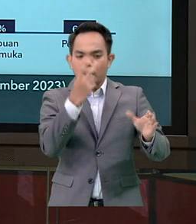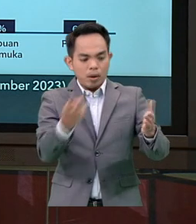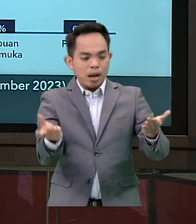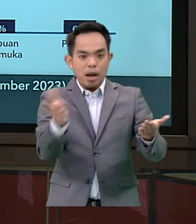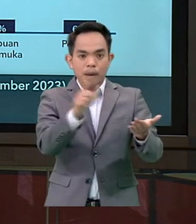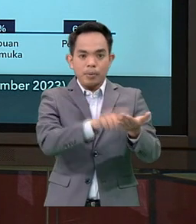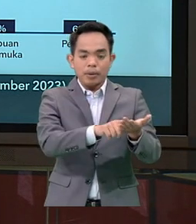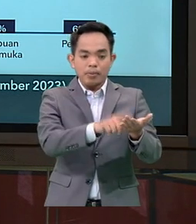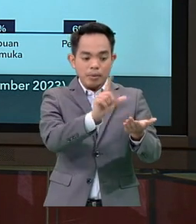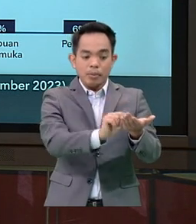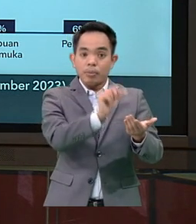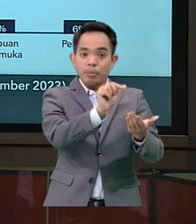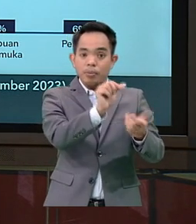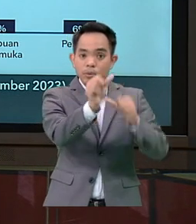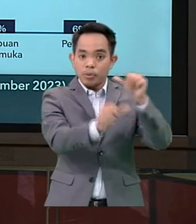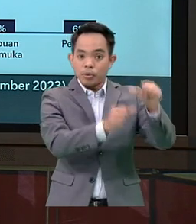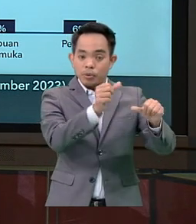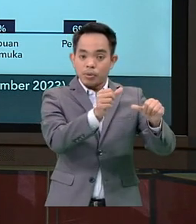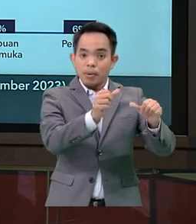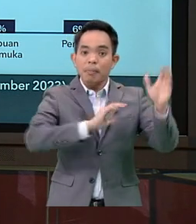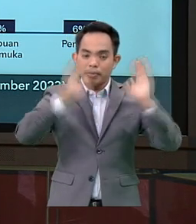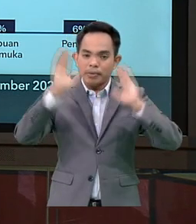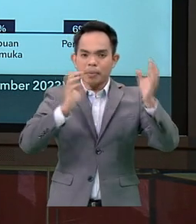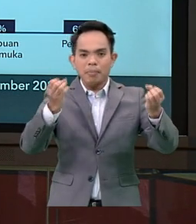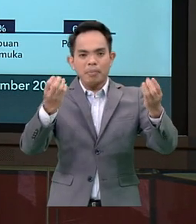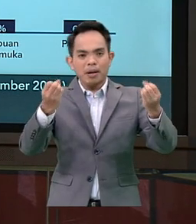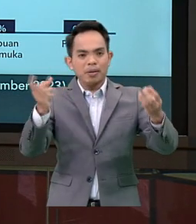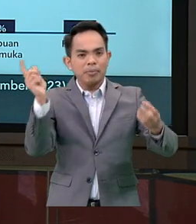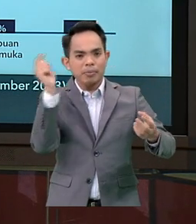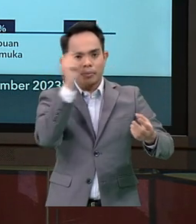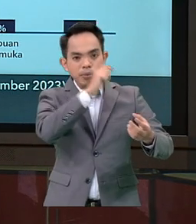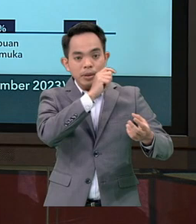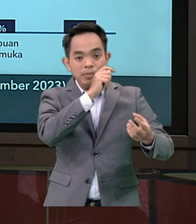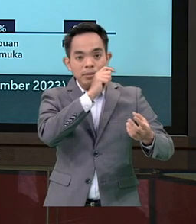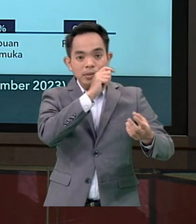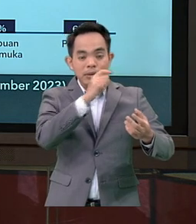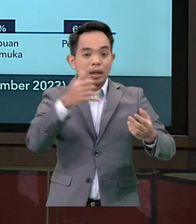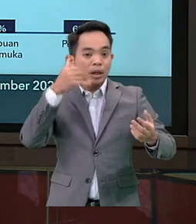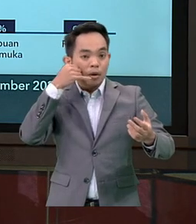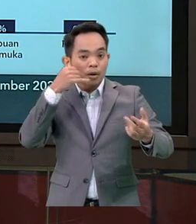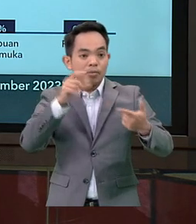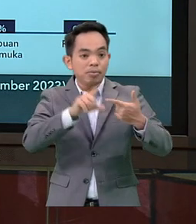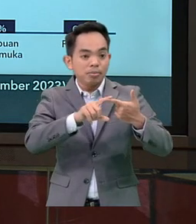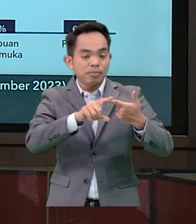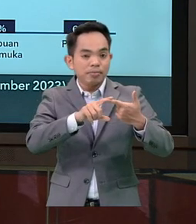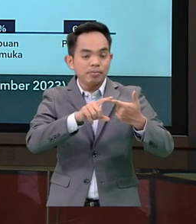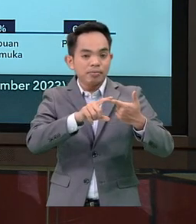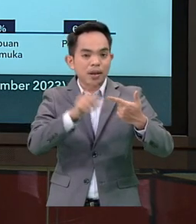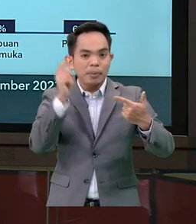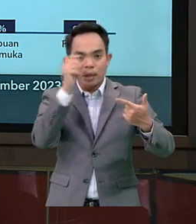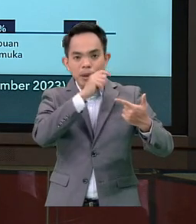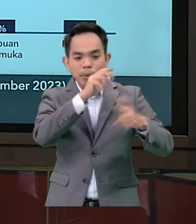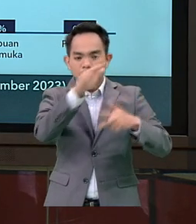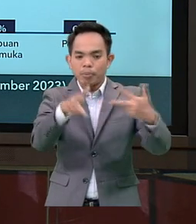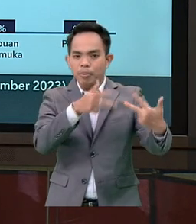ipsosce Malaysia banyak penipuan merupakan bentuk penipuan telefon dan kemudiannya penipuan dalam